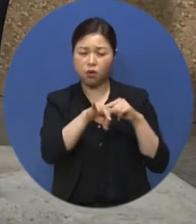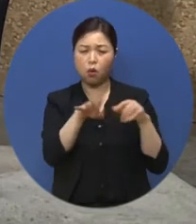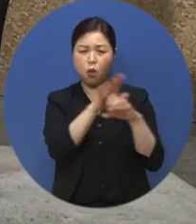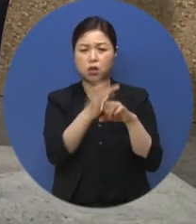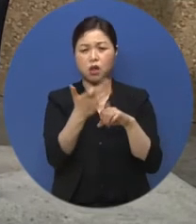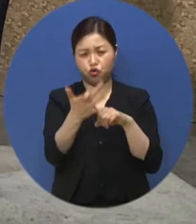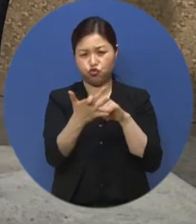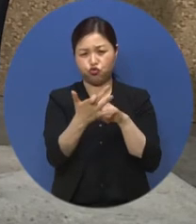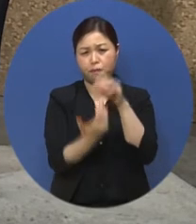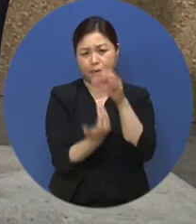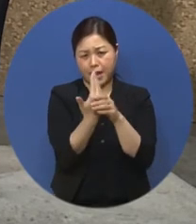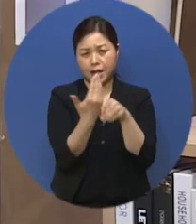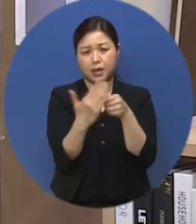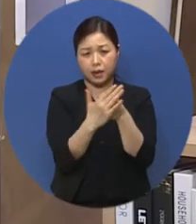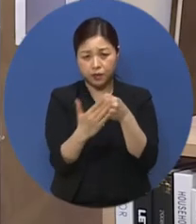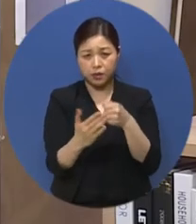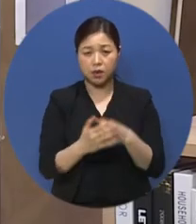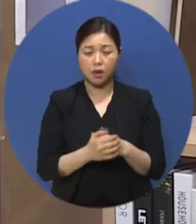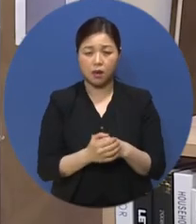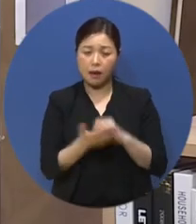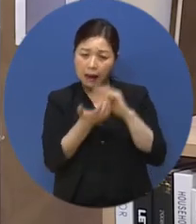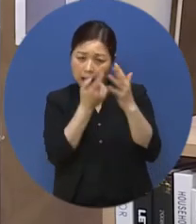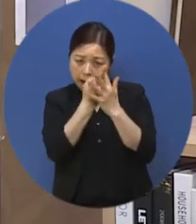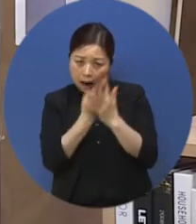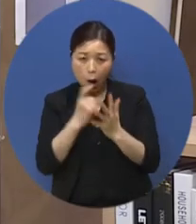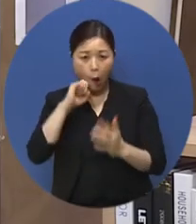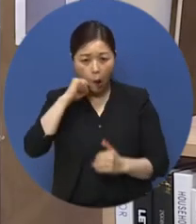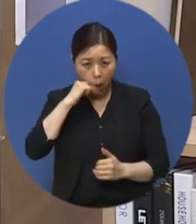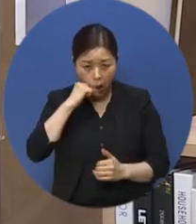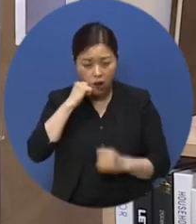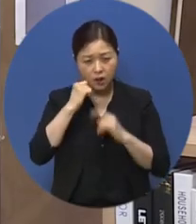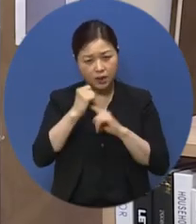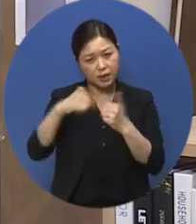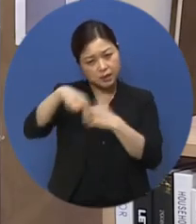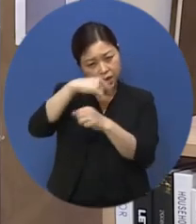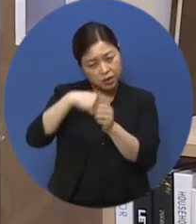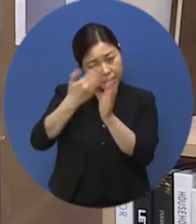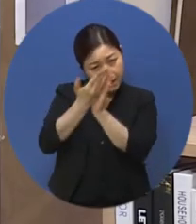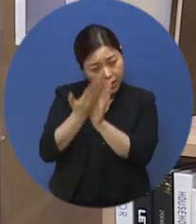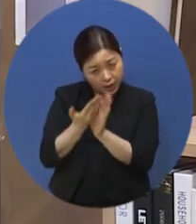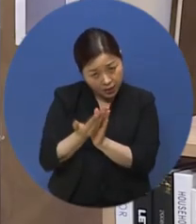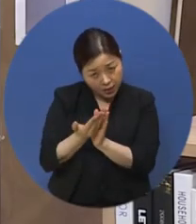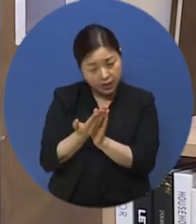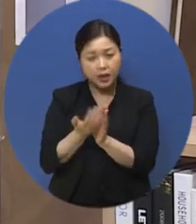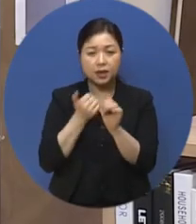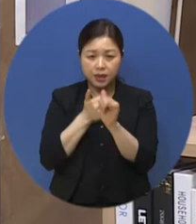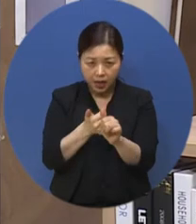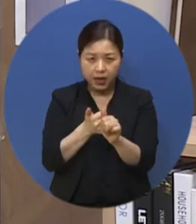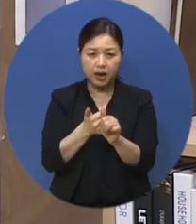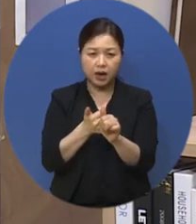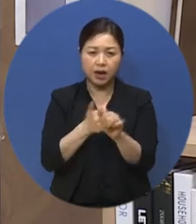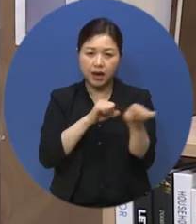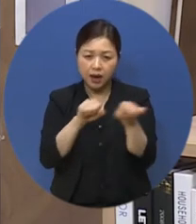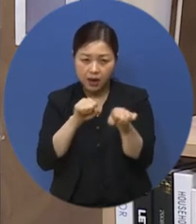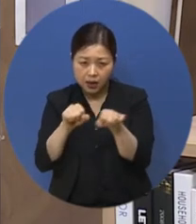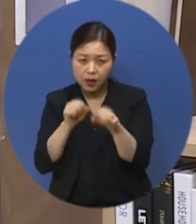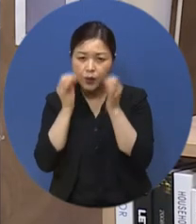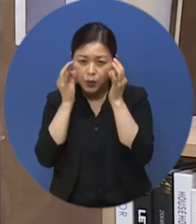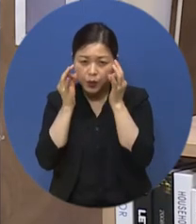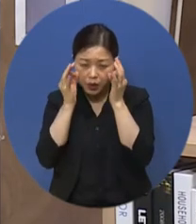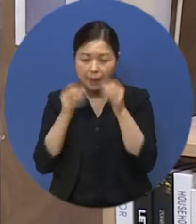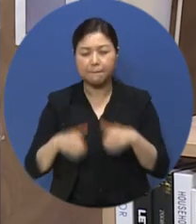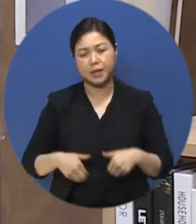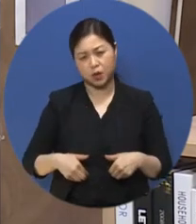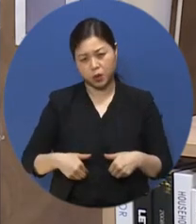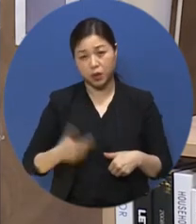때문에 네. 어떻게 보면 예측을 하기보다는 여기에 맞춰서 그 상황에 따라서 좀 대응에 좀 최선을 다해야만